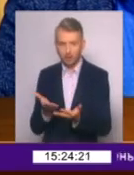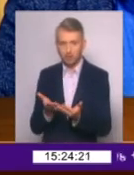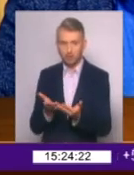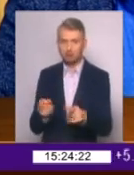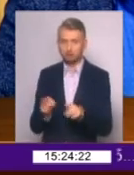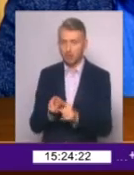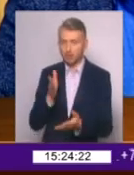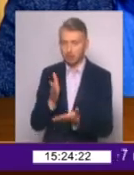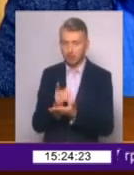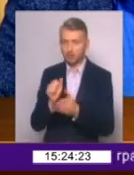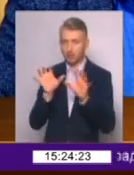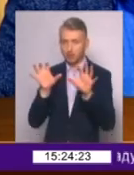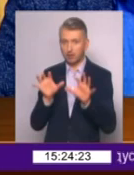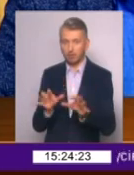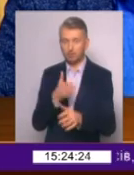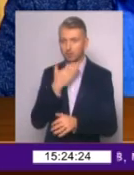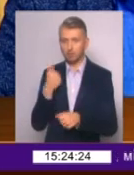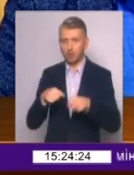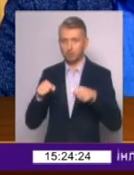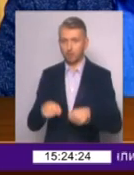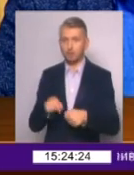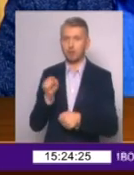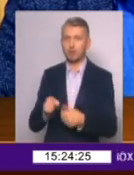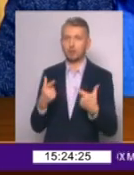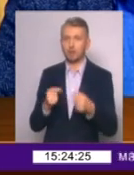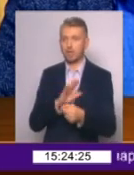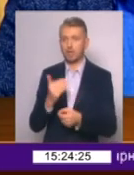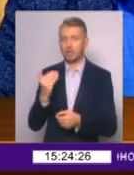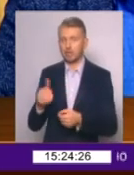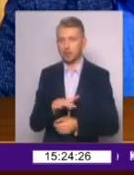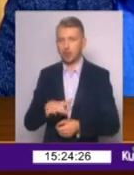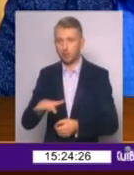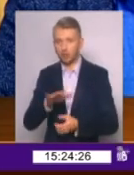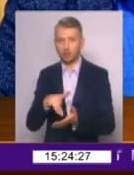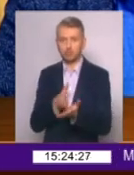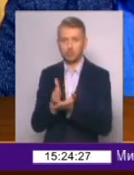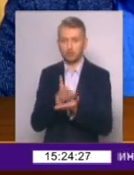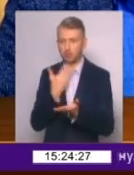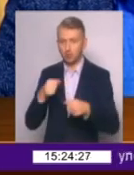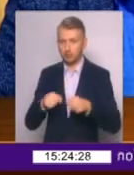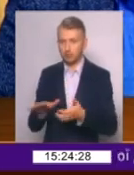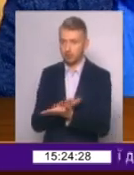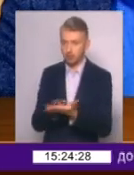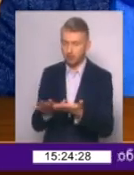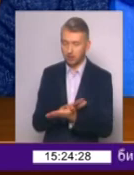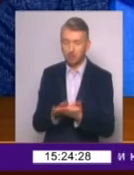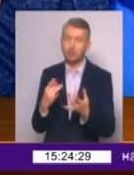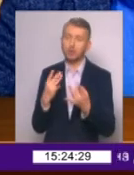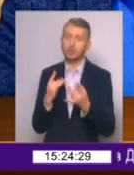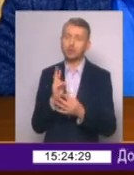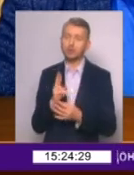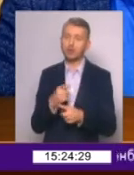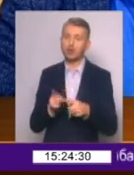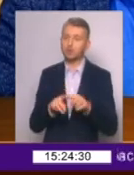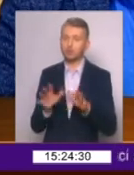і є. За законом не мають права там, де не їх територія, комунальники прибирати. Однак, прошу, пане Михайло, розкажіть, яким чином це